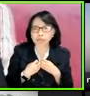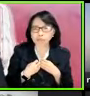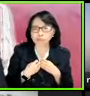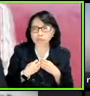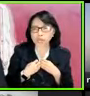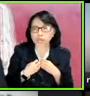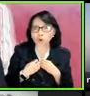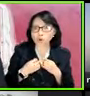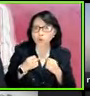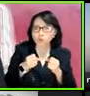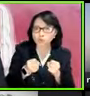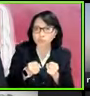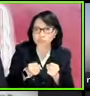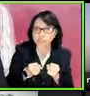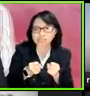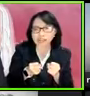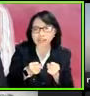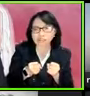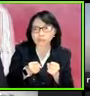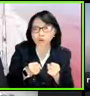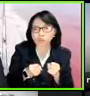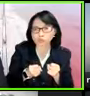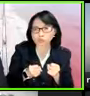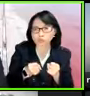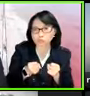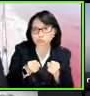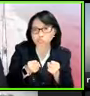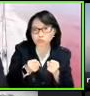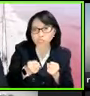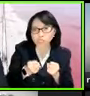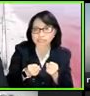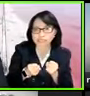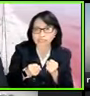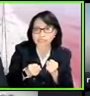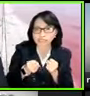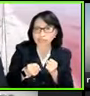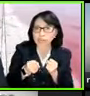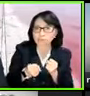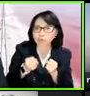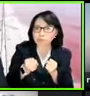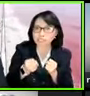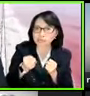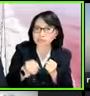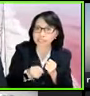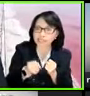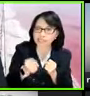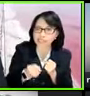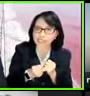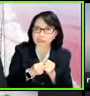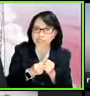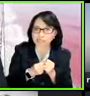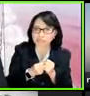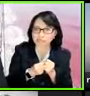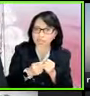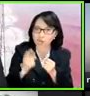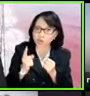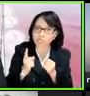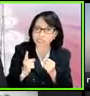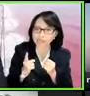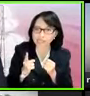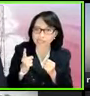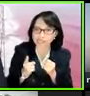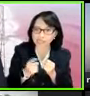bagaimanapun juga Roh Kudus menggerakkan Paulus untuk menulis di dalam rumah 11 ayat 13